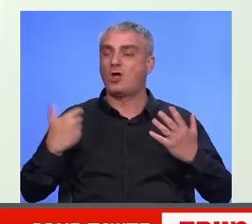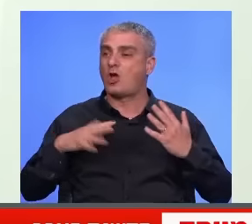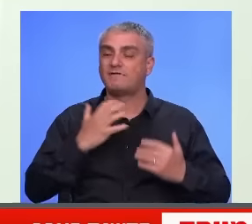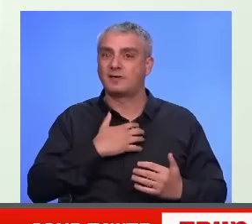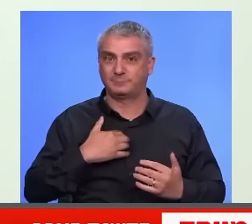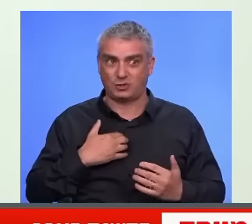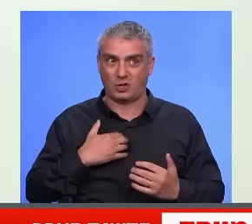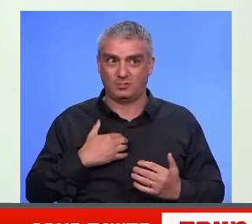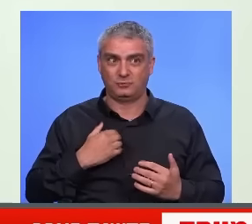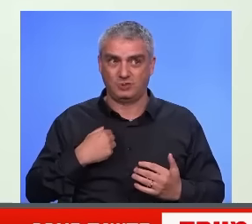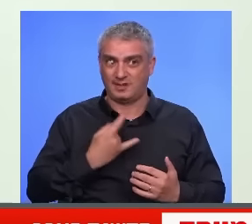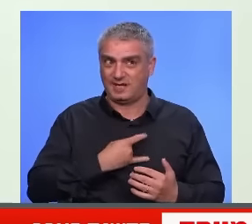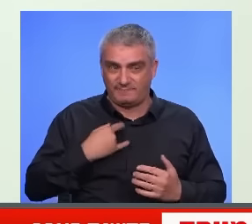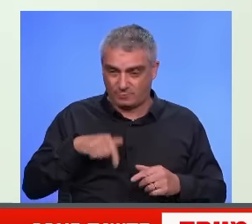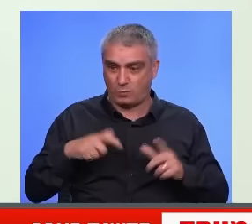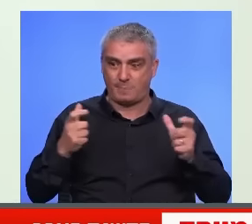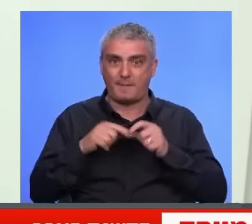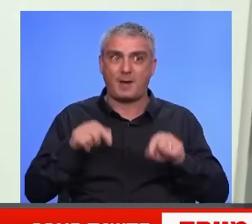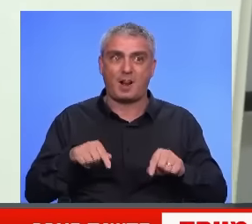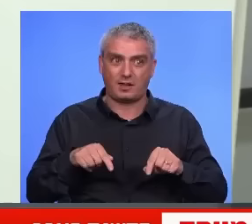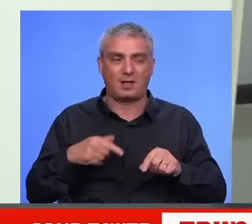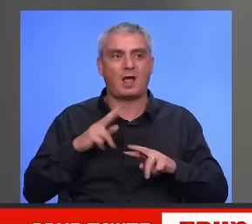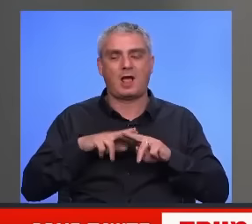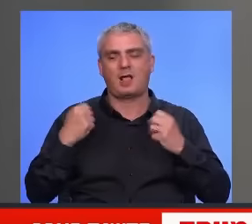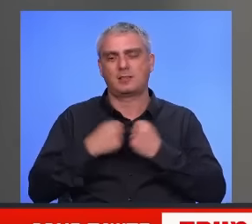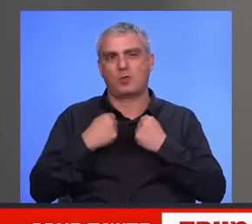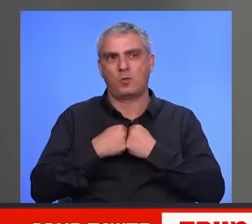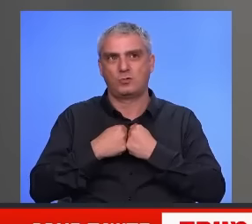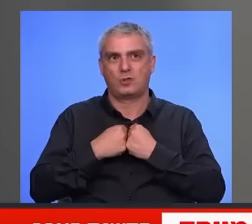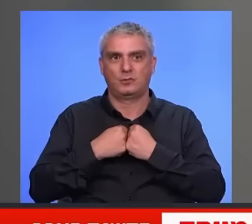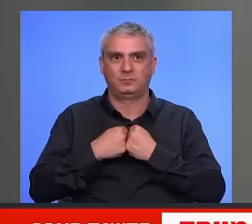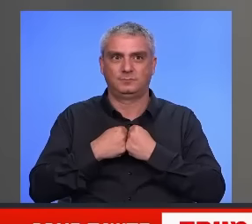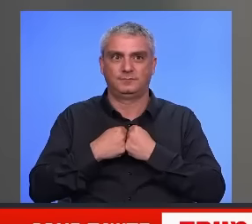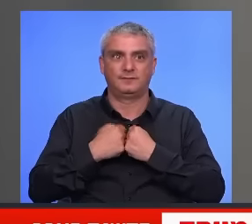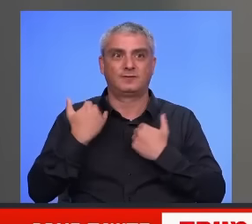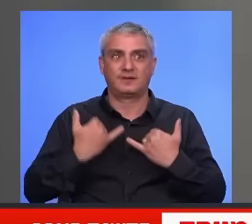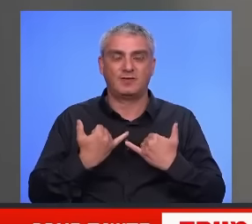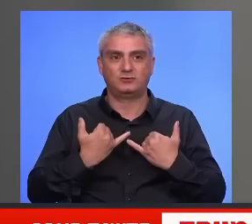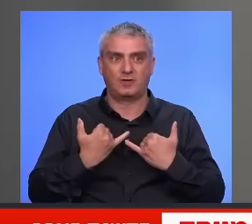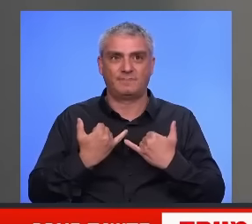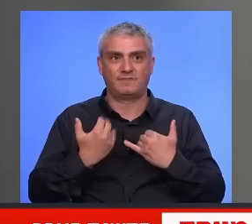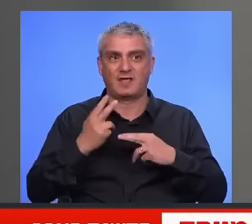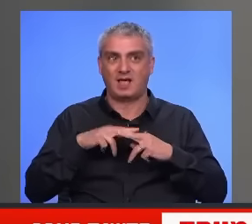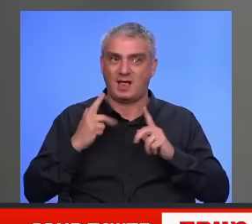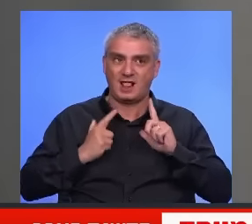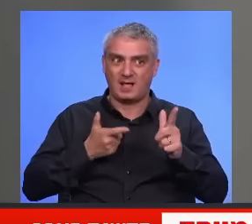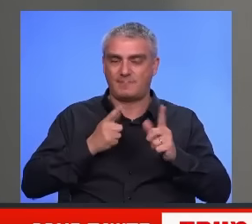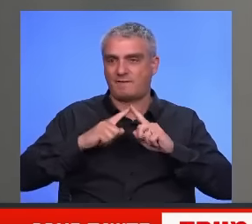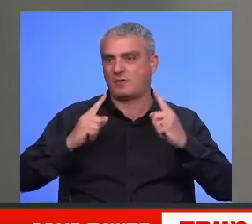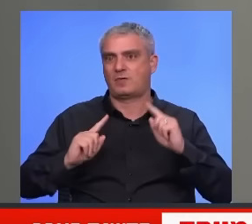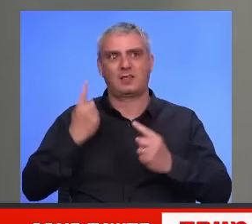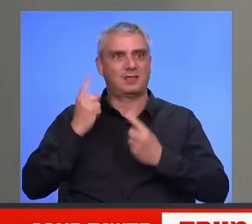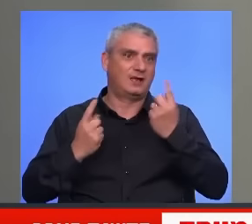שאני חוויתי כאן במחלקה זה אחרי תאונות למיניהן, ועכשיו זה אחרי לחימה וכל מיני